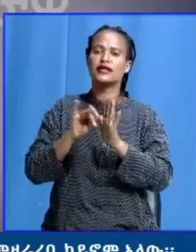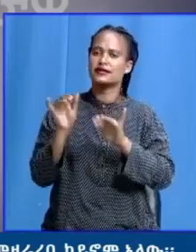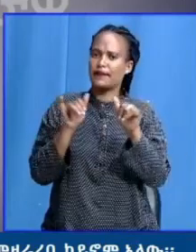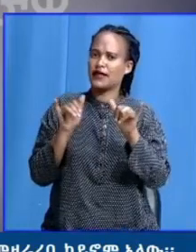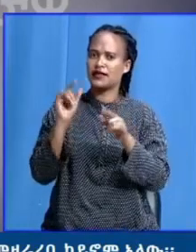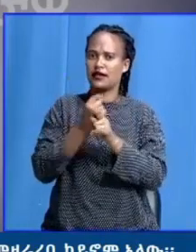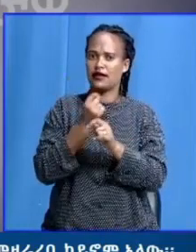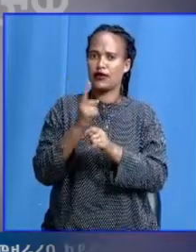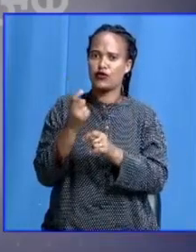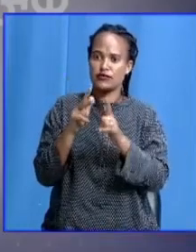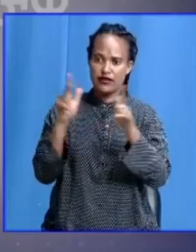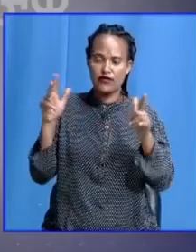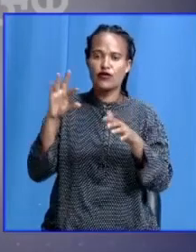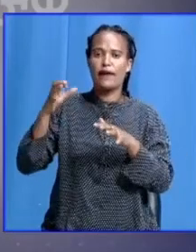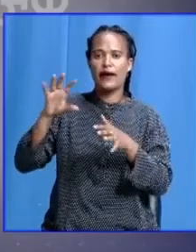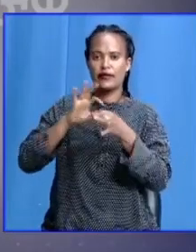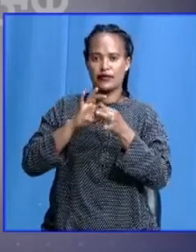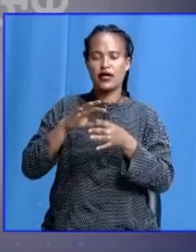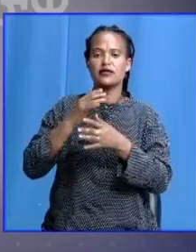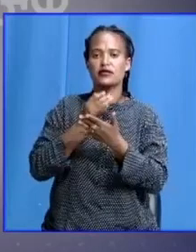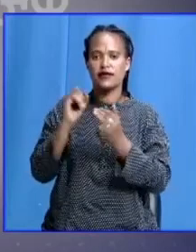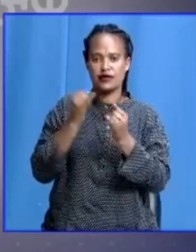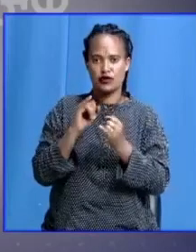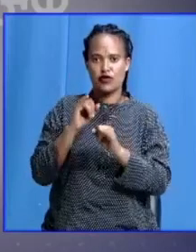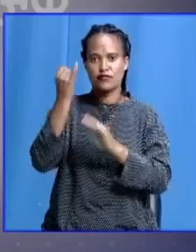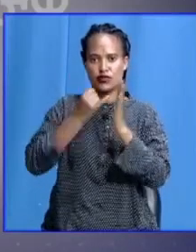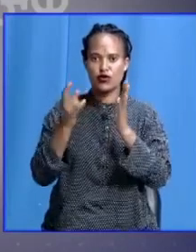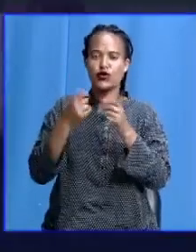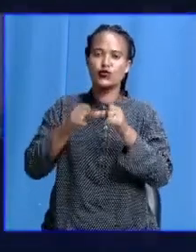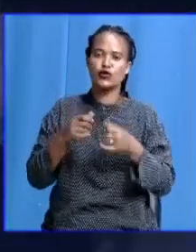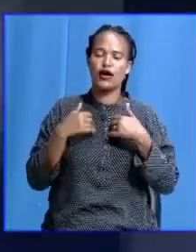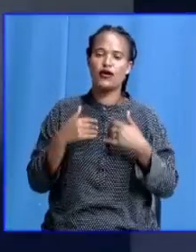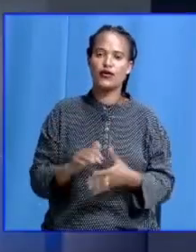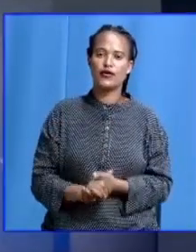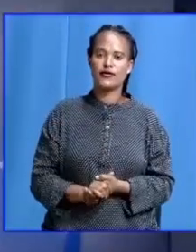ዘመሳስል ተግባር ኮይኑ ብሰፊሑ ኣብ ማሕበራዊ ሚድያ ዝካፈል ዘሎ ምስሊ ኮይኑ ውዒሉ ኣሎ።